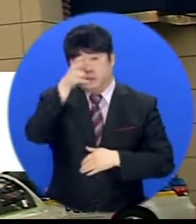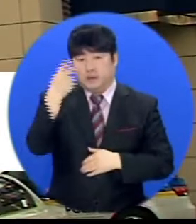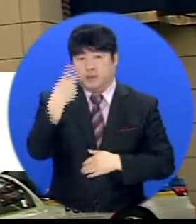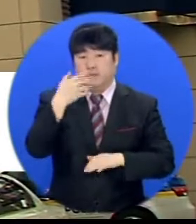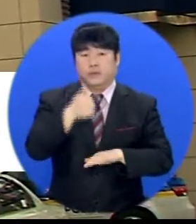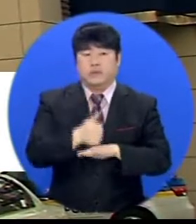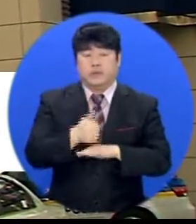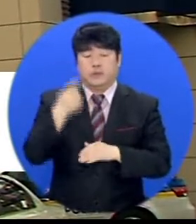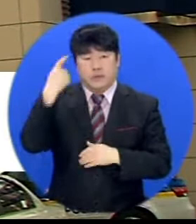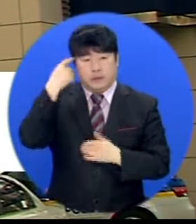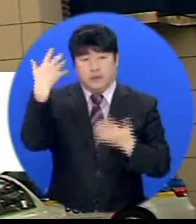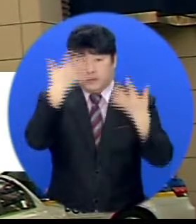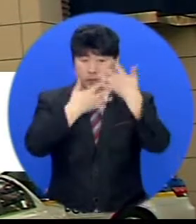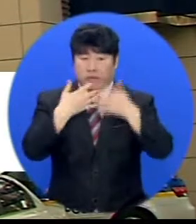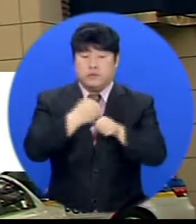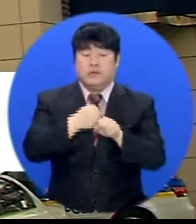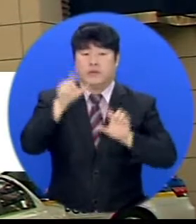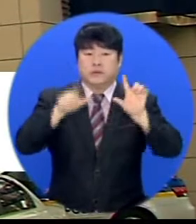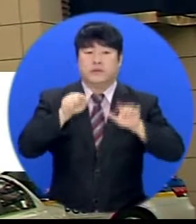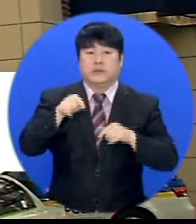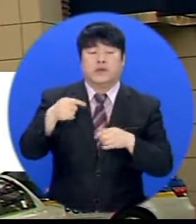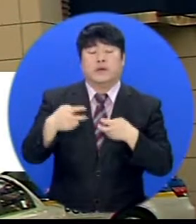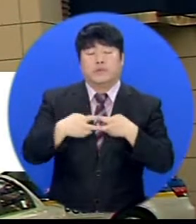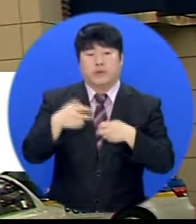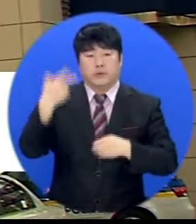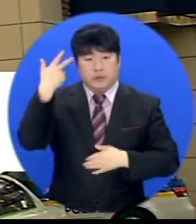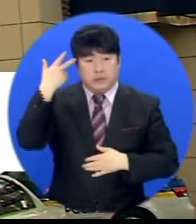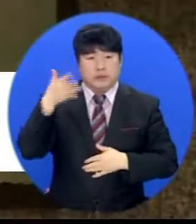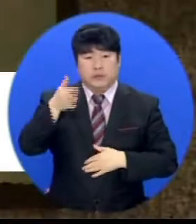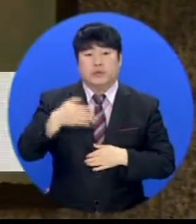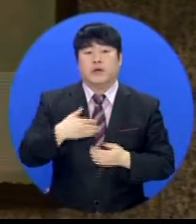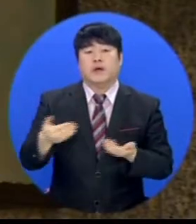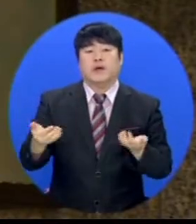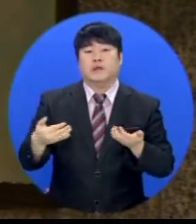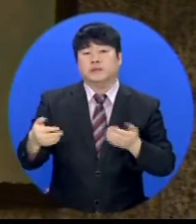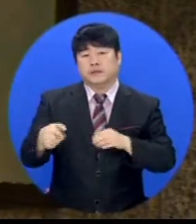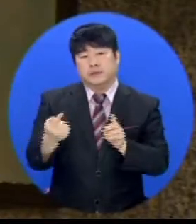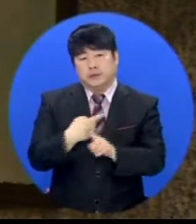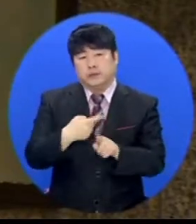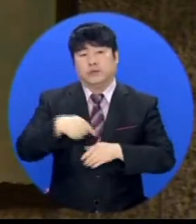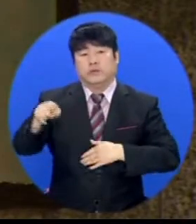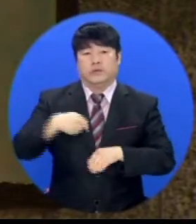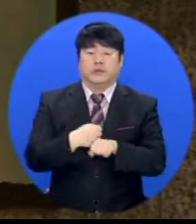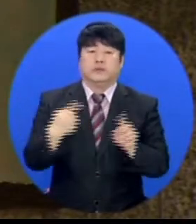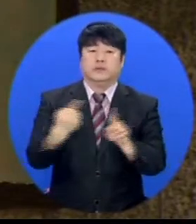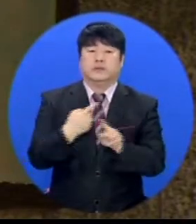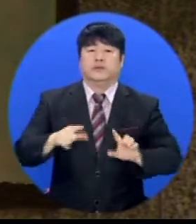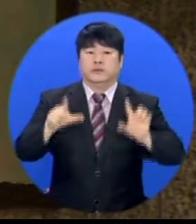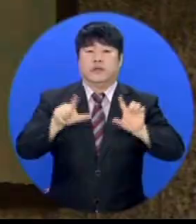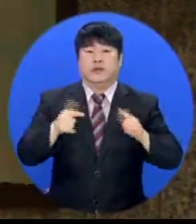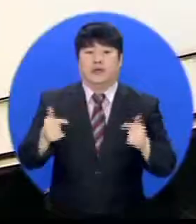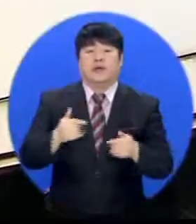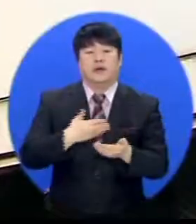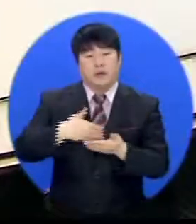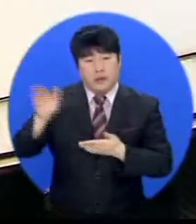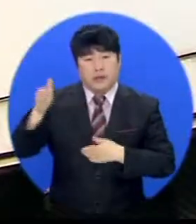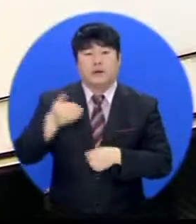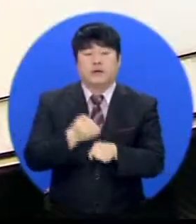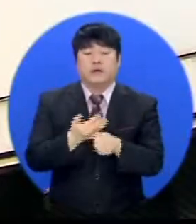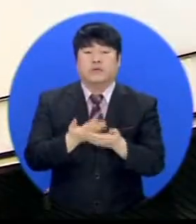결과 망상 증세로 이 병원 정신과에서 통원 치료를 받는 홍 씨는 치료일이 아니어서 나가달라는 직원의